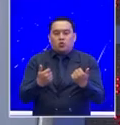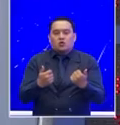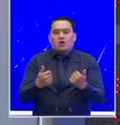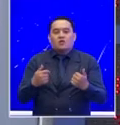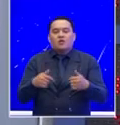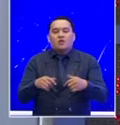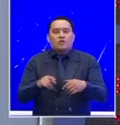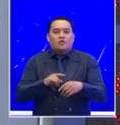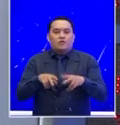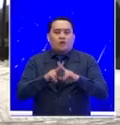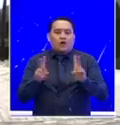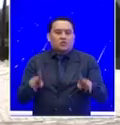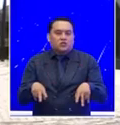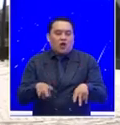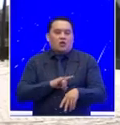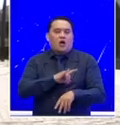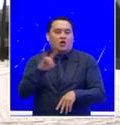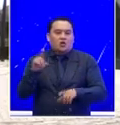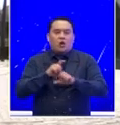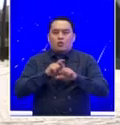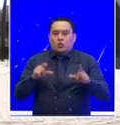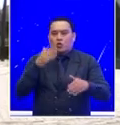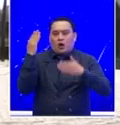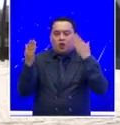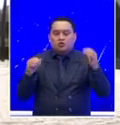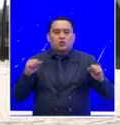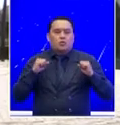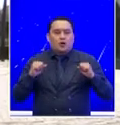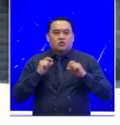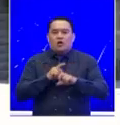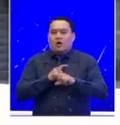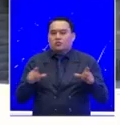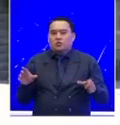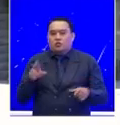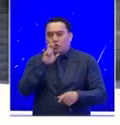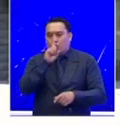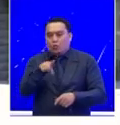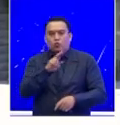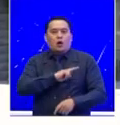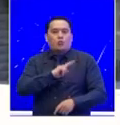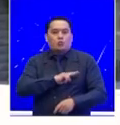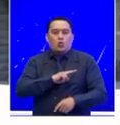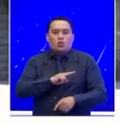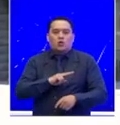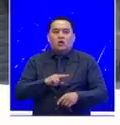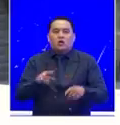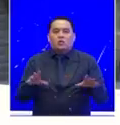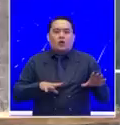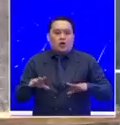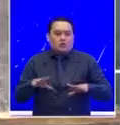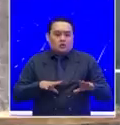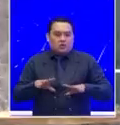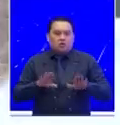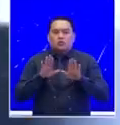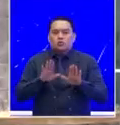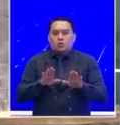автовокзалов, аэропортов, гражданской авиации, развлекательных и спортивных объектов. Не будут работать и продовольственные рынки. Исключение